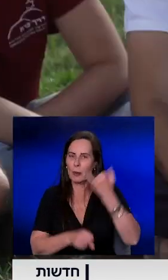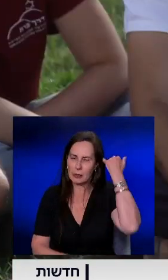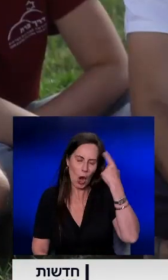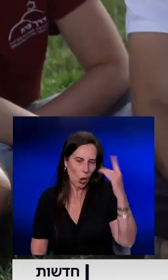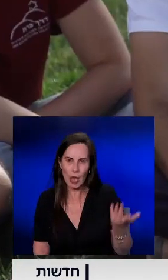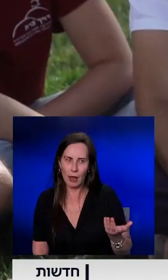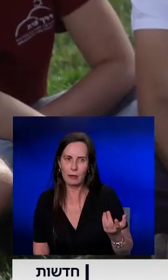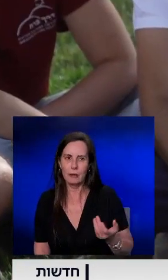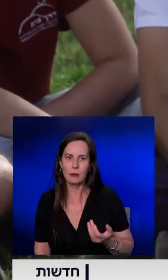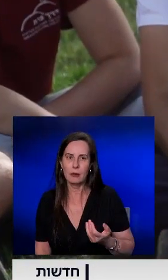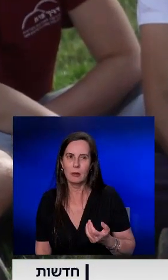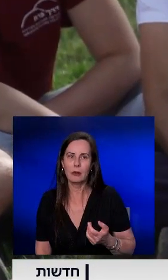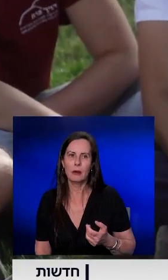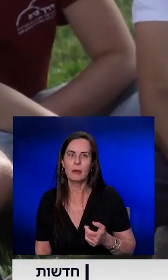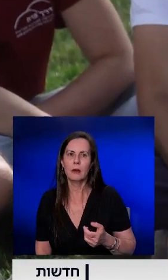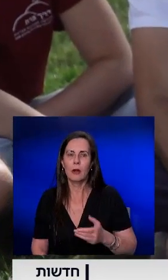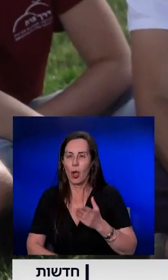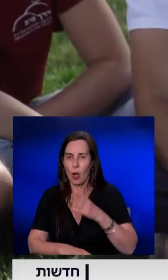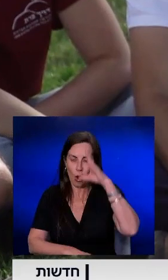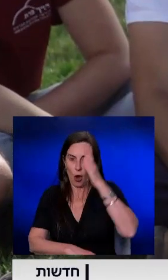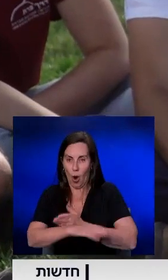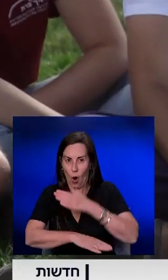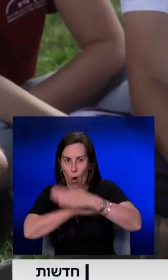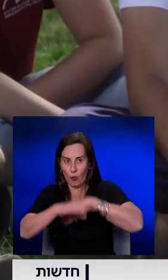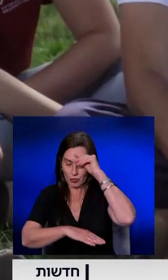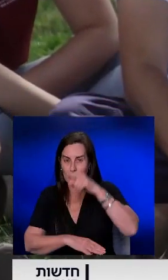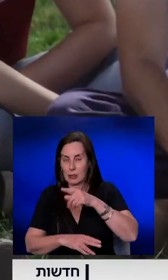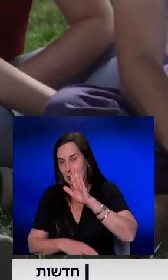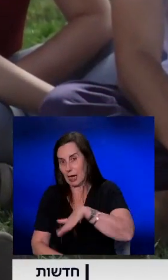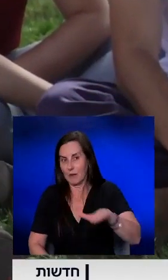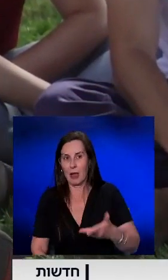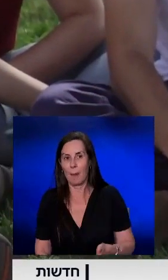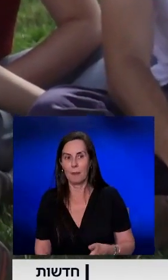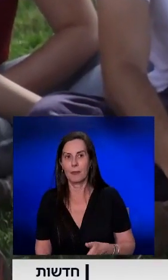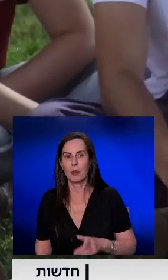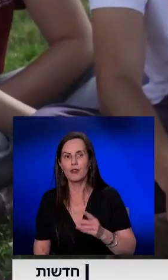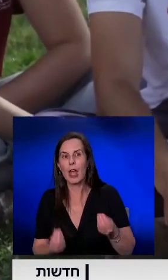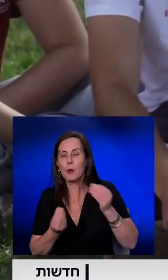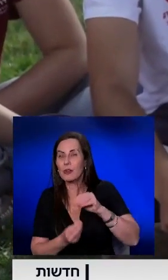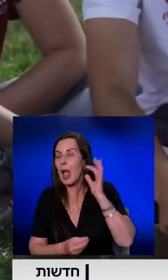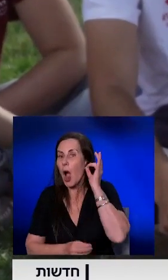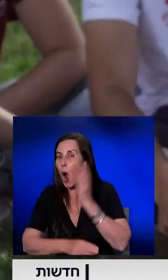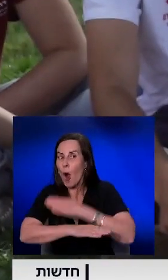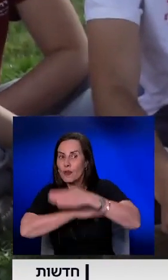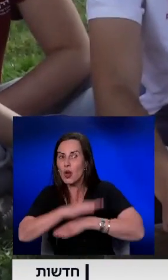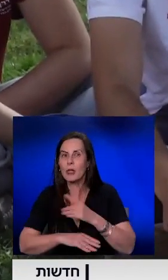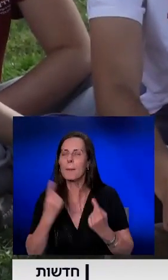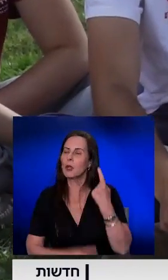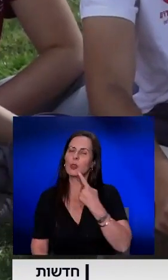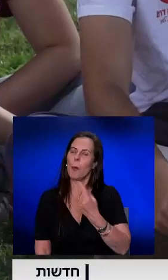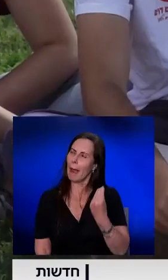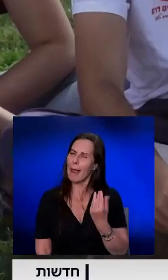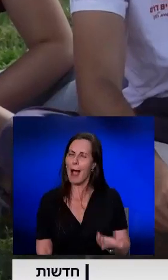מה. בעין נקייה, חובשים, חובשים, כאילו חושבים שזה גם וגם. ואז שאת מוסיפה את החובשות, אז פתאום זה אומר,